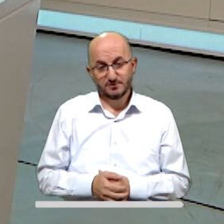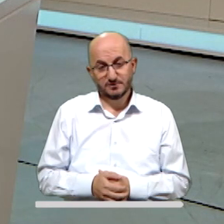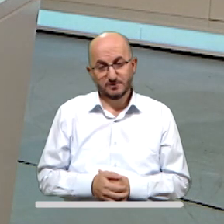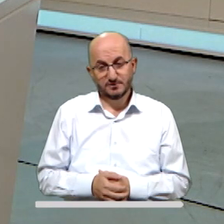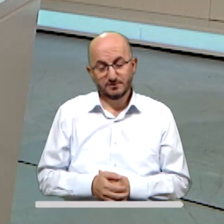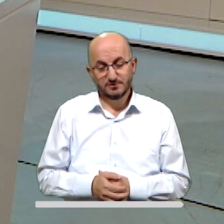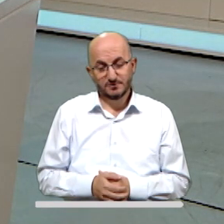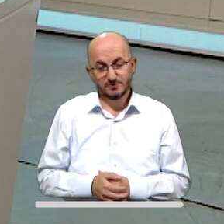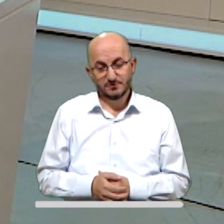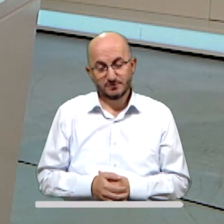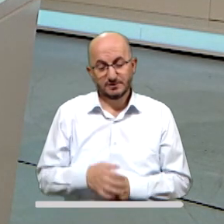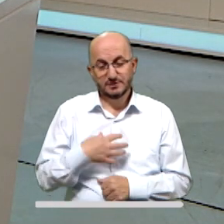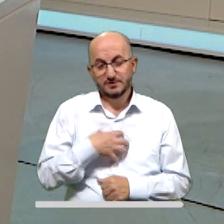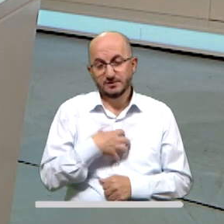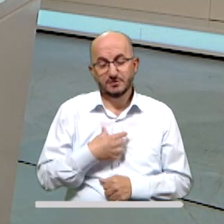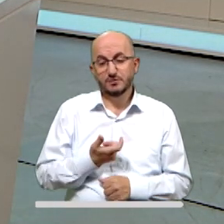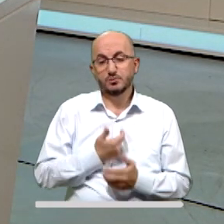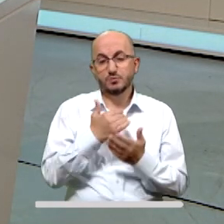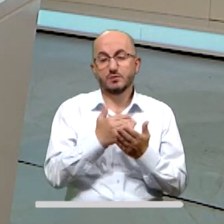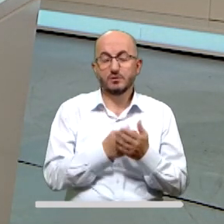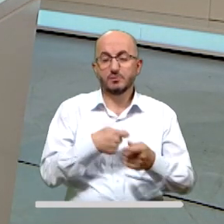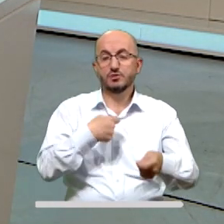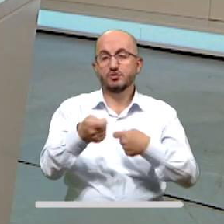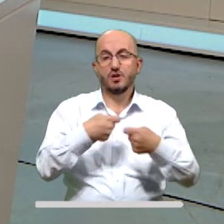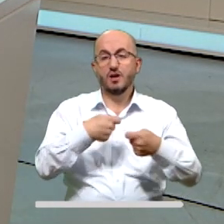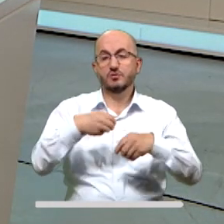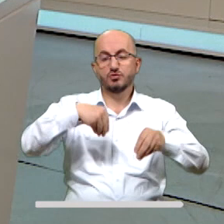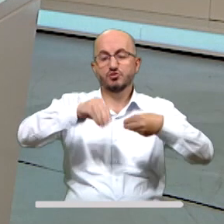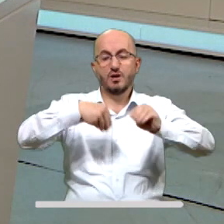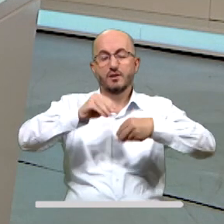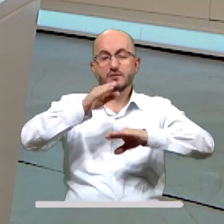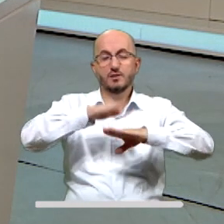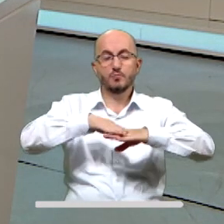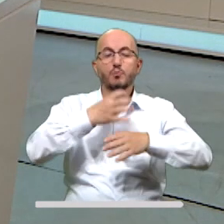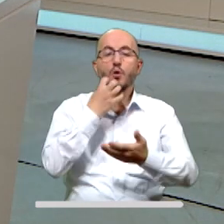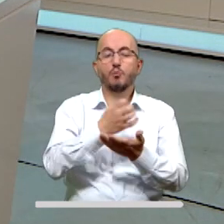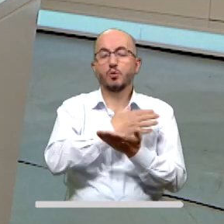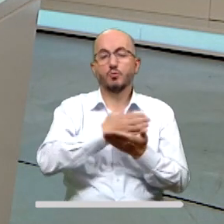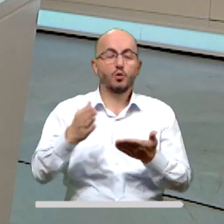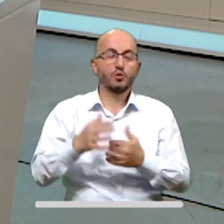Dini usullere göre ben ticaret yapıyordum ömür boyu.